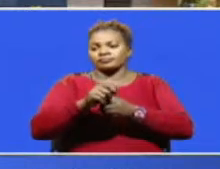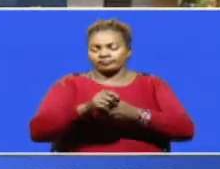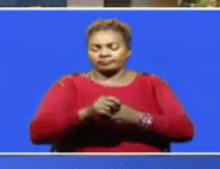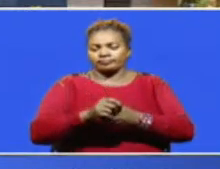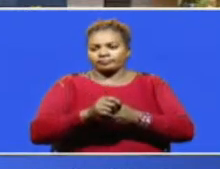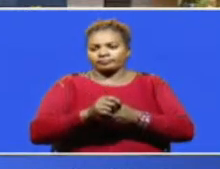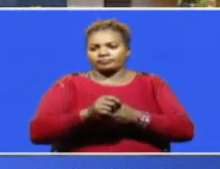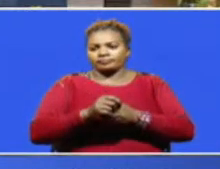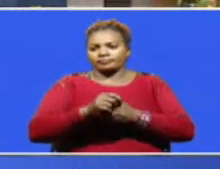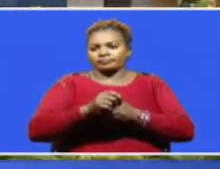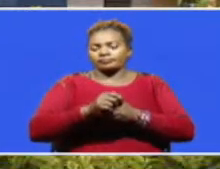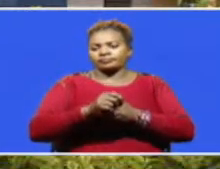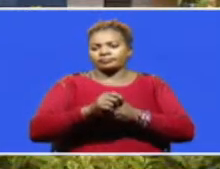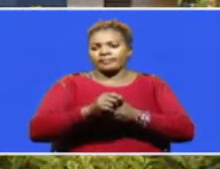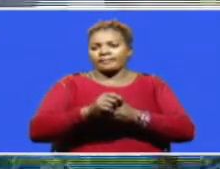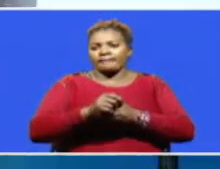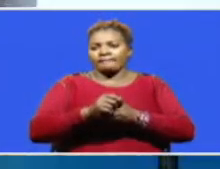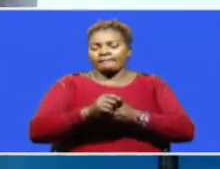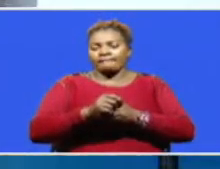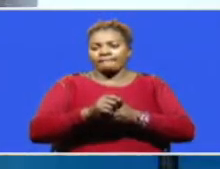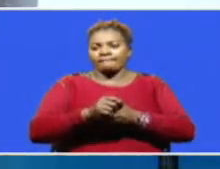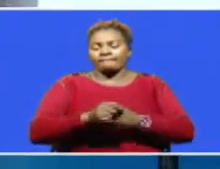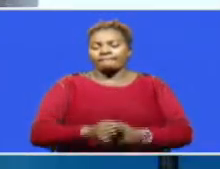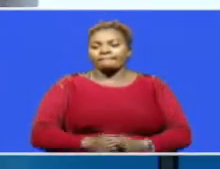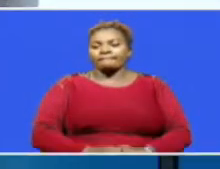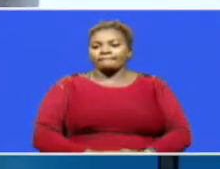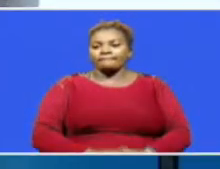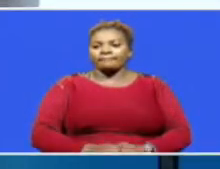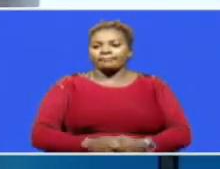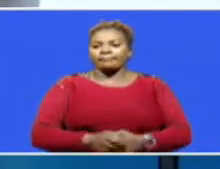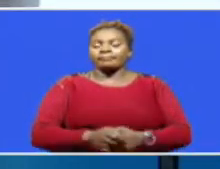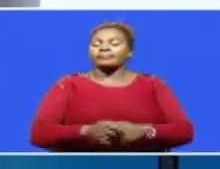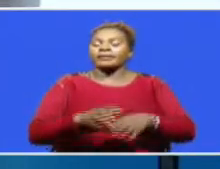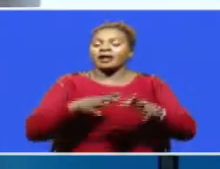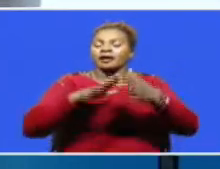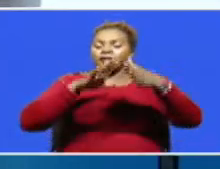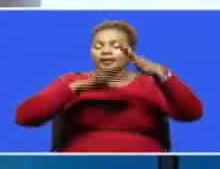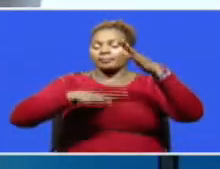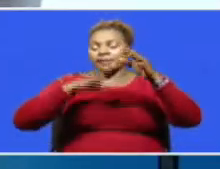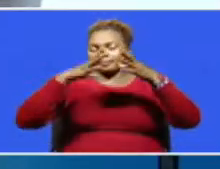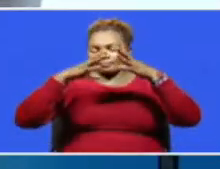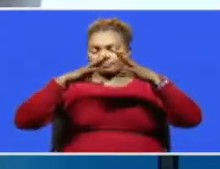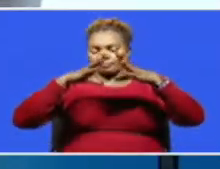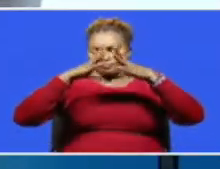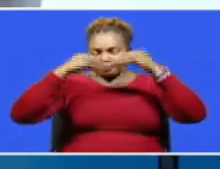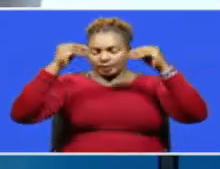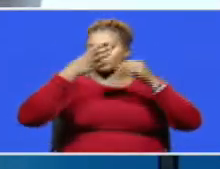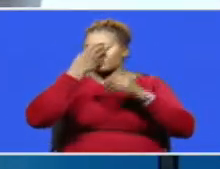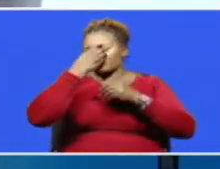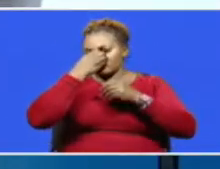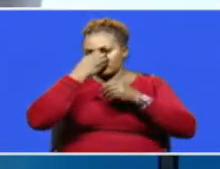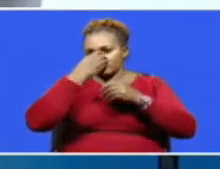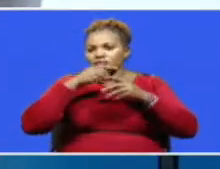katika mahakama ya Milimani, Nairobi. Naibu wa Rais William Ruto sasa amekiri kwamba anamiliki asili